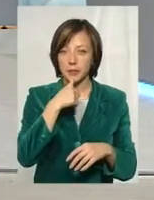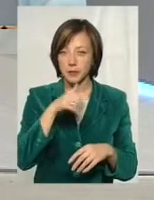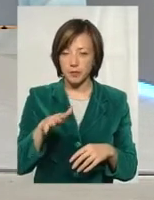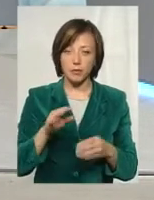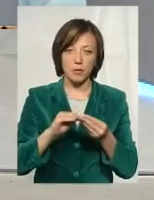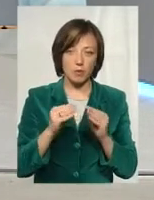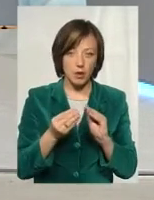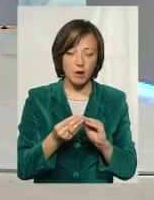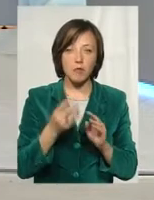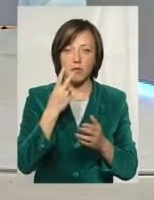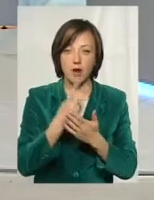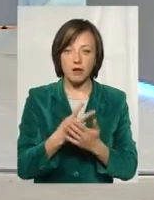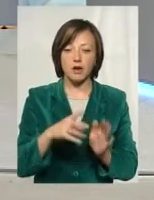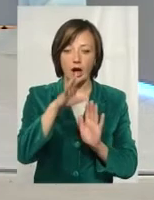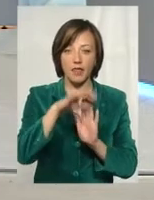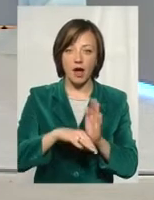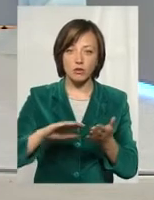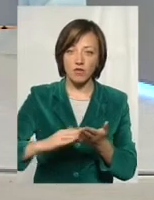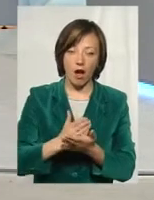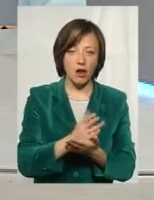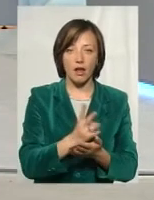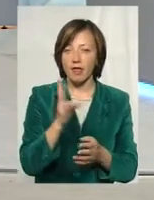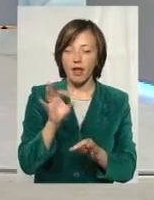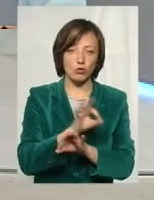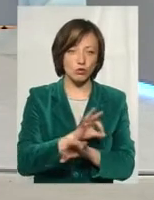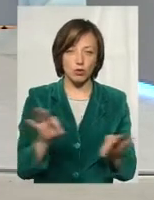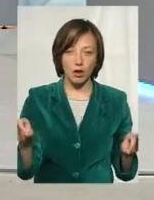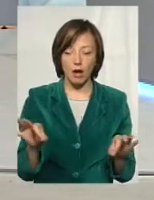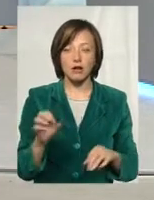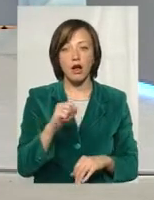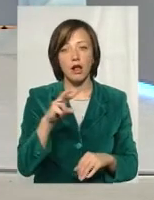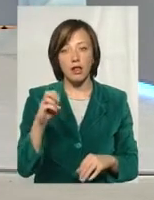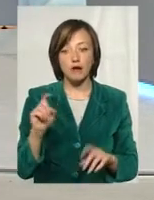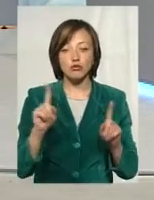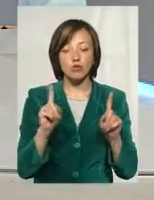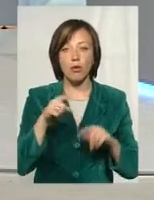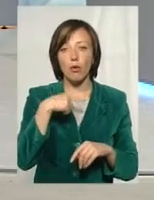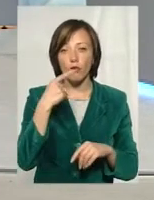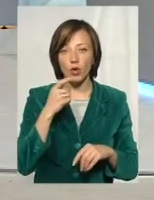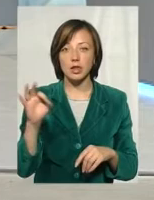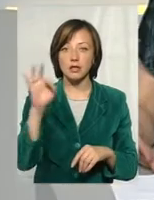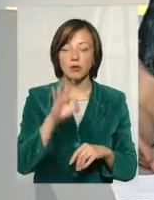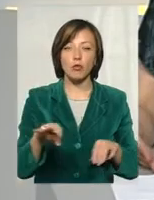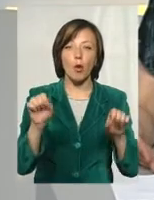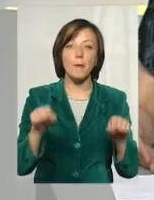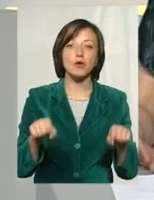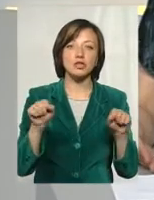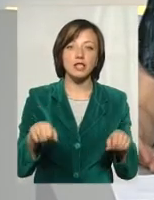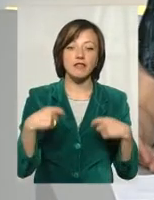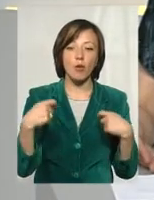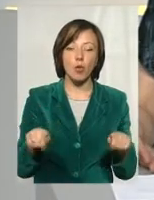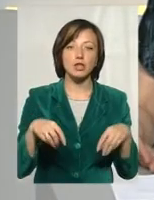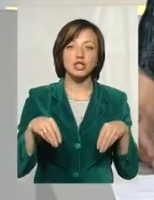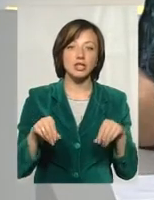що кадастрова карта недосконала. Разом з тим, щоб говорити про можливий продаж